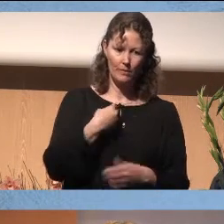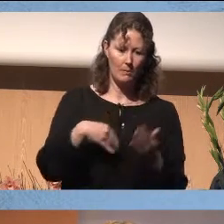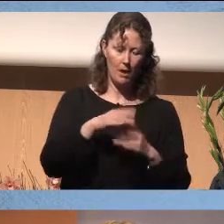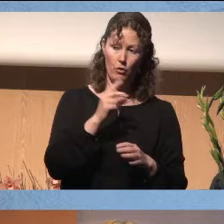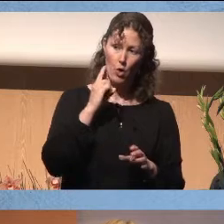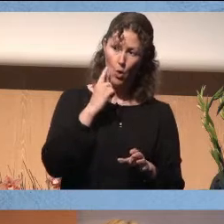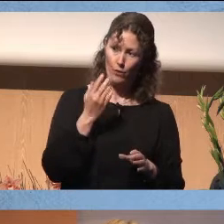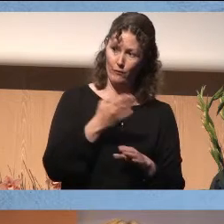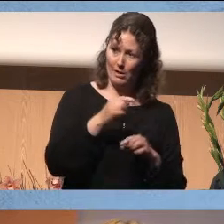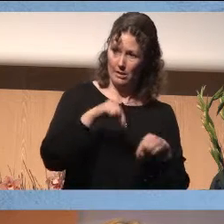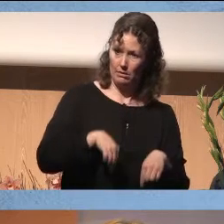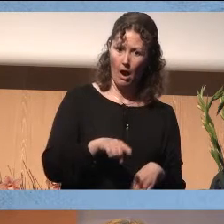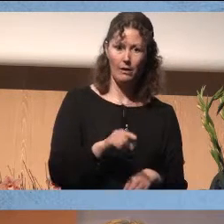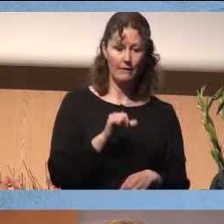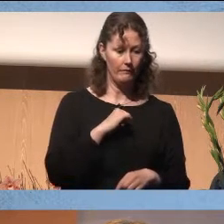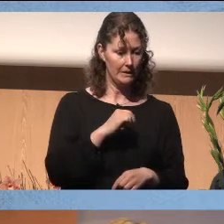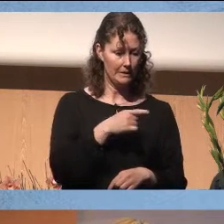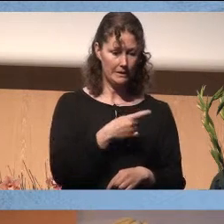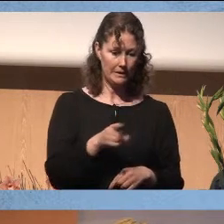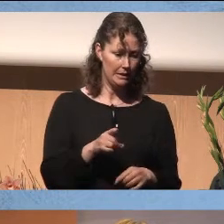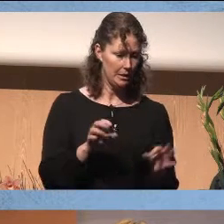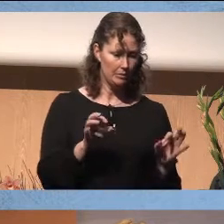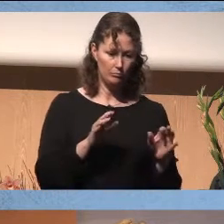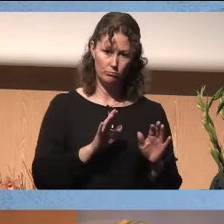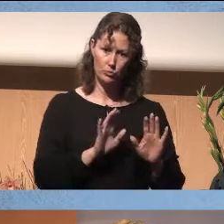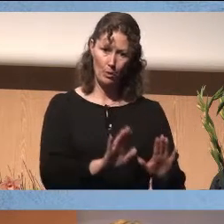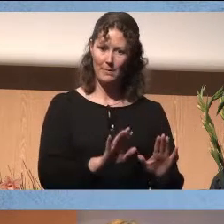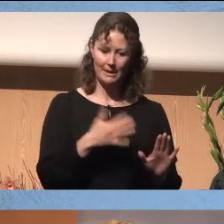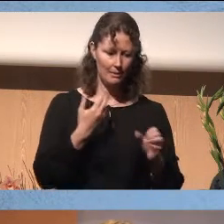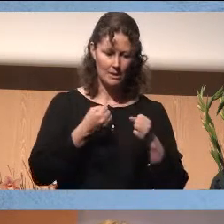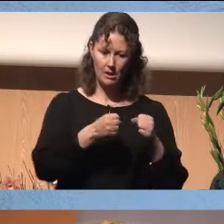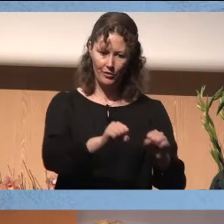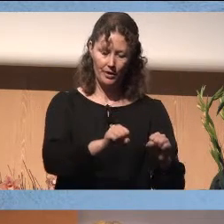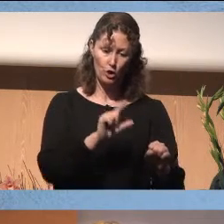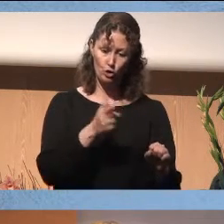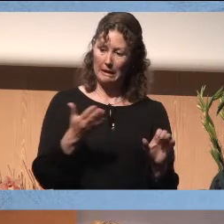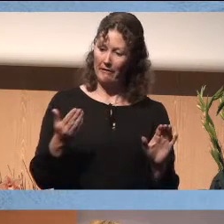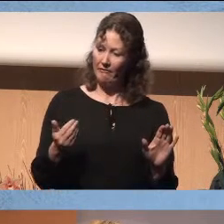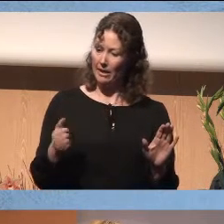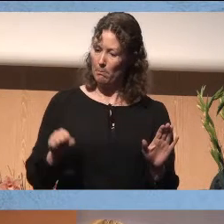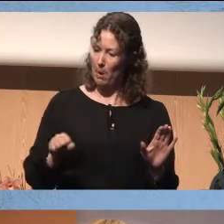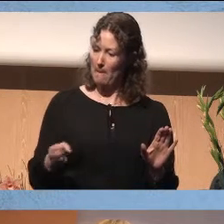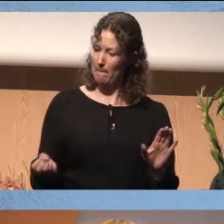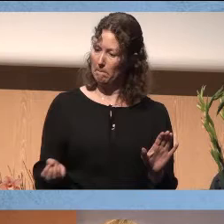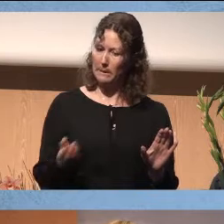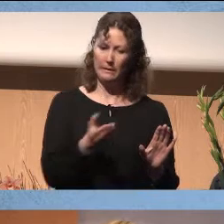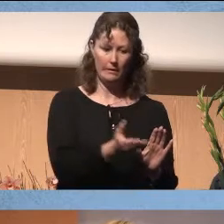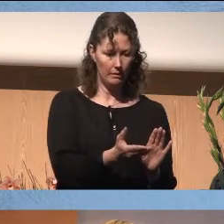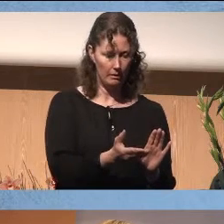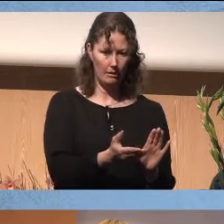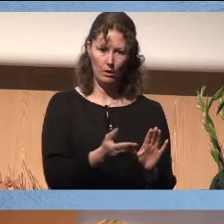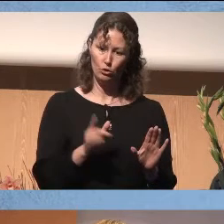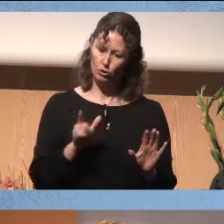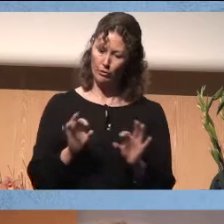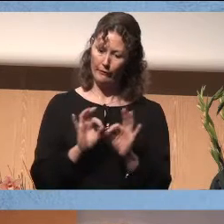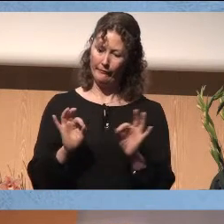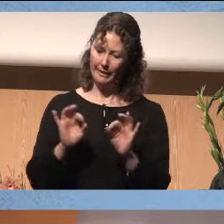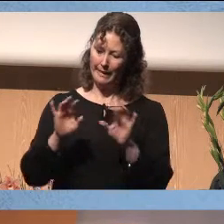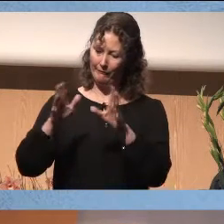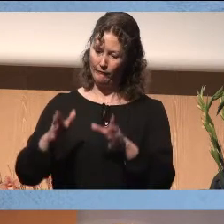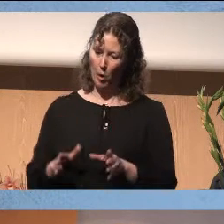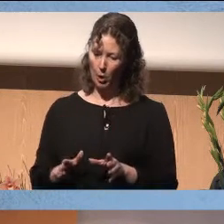noen av her, ikke skulle bli satt ut I livet fordi vi venter på et papir som skal komme I tykk og fin form